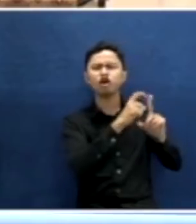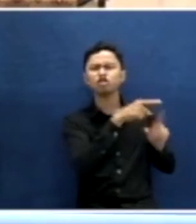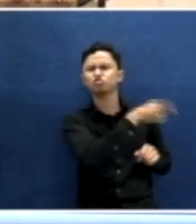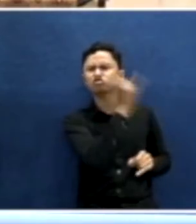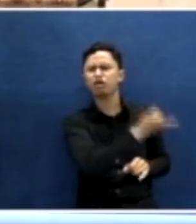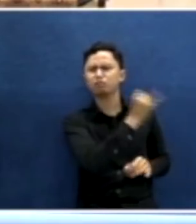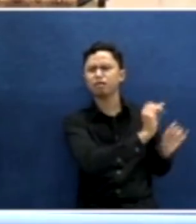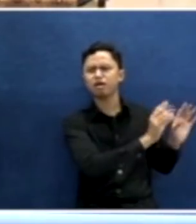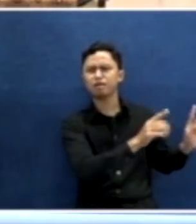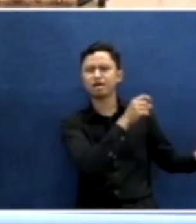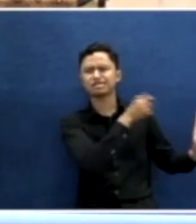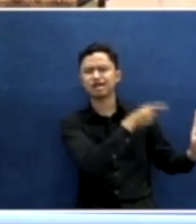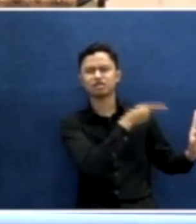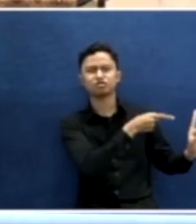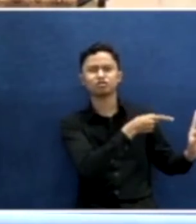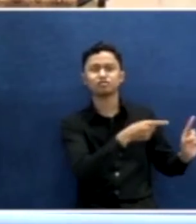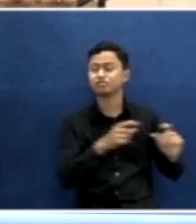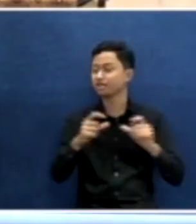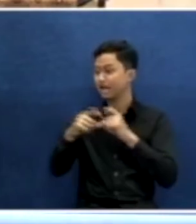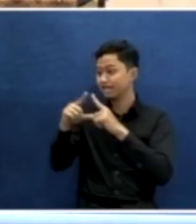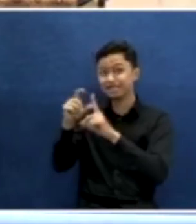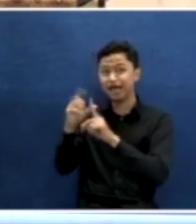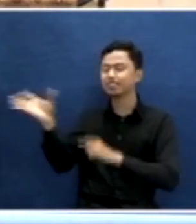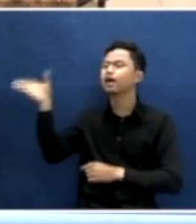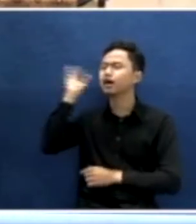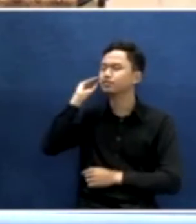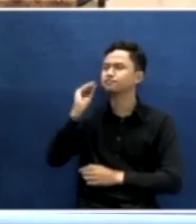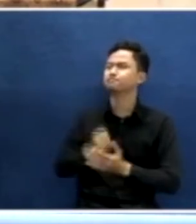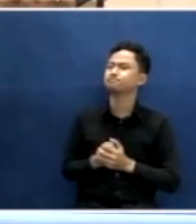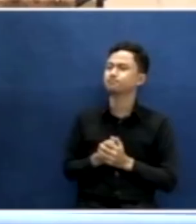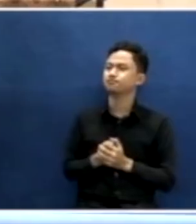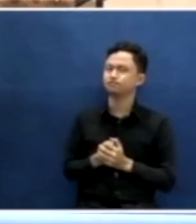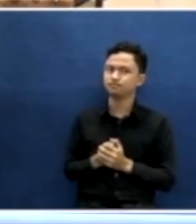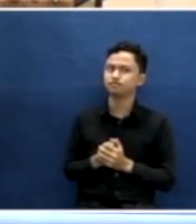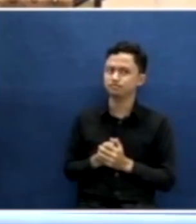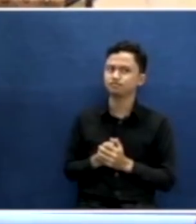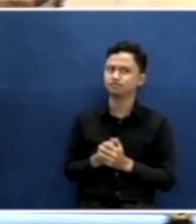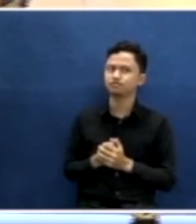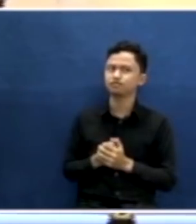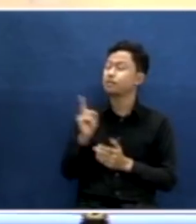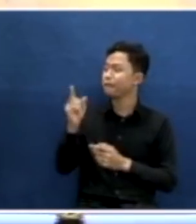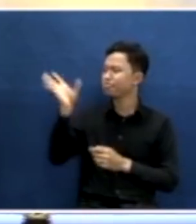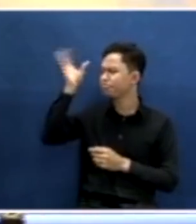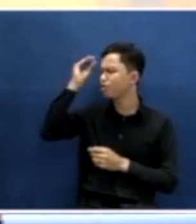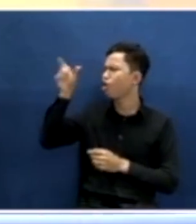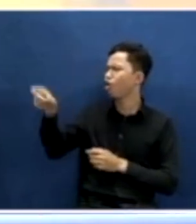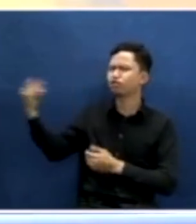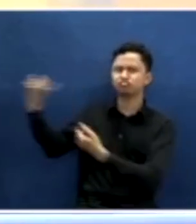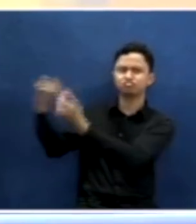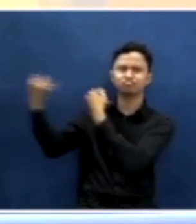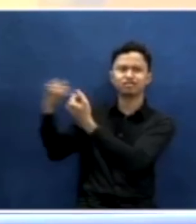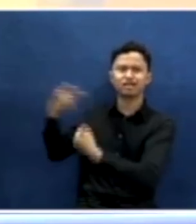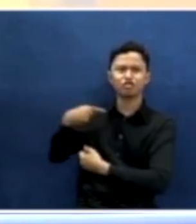Fulan begini-begini nyampe berita itu kepada telinganya saat bin Abi waqqash saat bin Abi waqqash itu kemudian karena dia tahu orang ini terus memfitnahnya